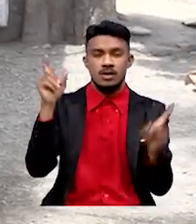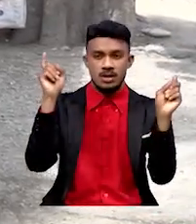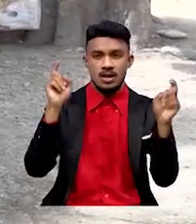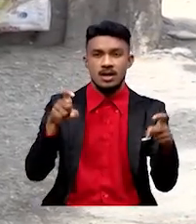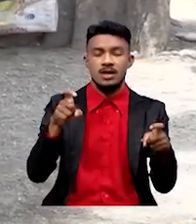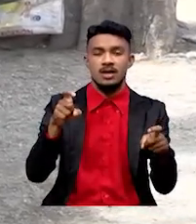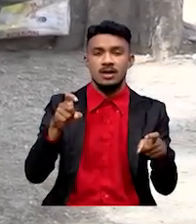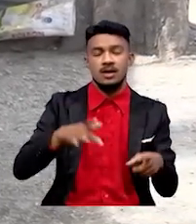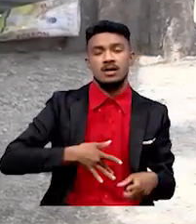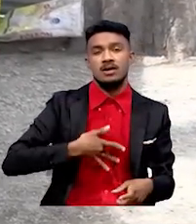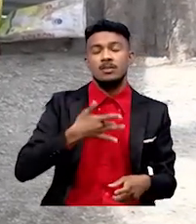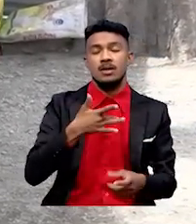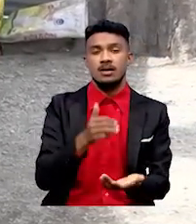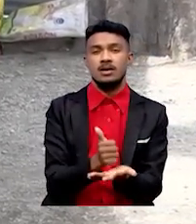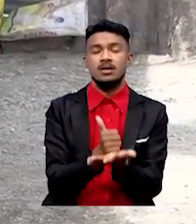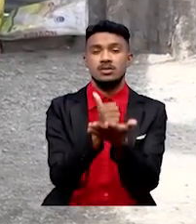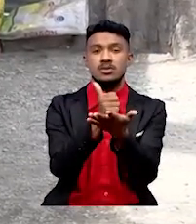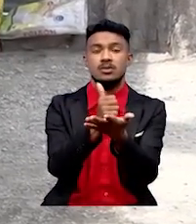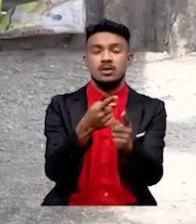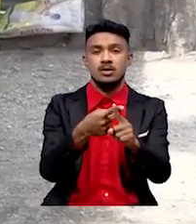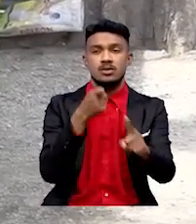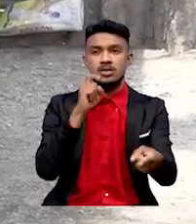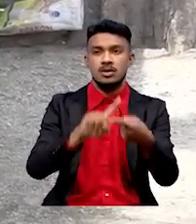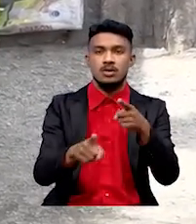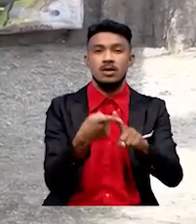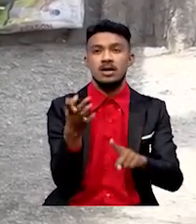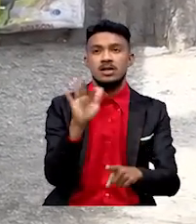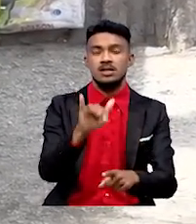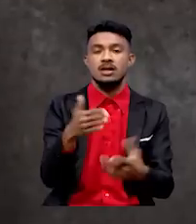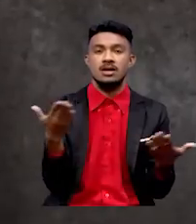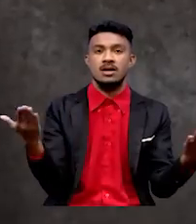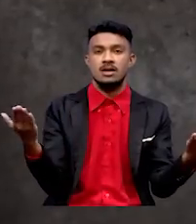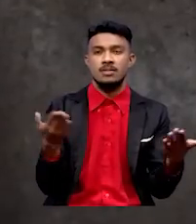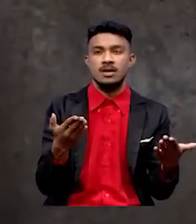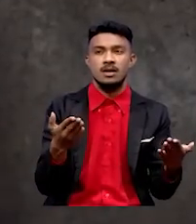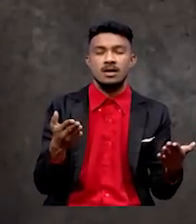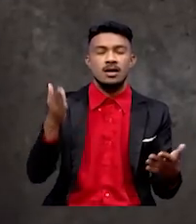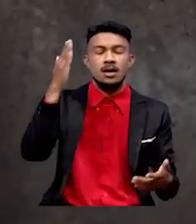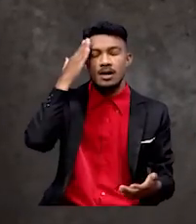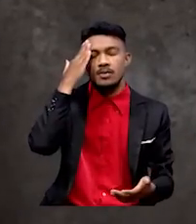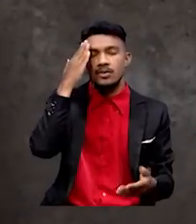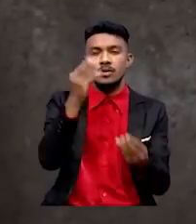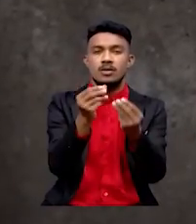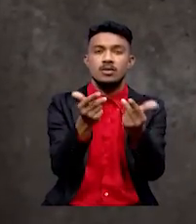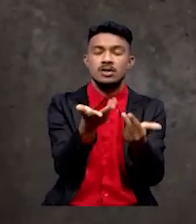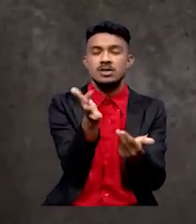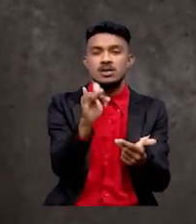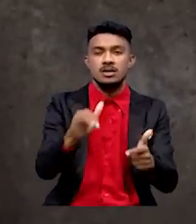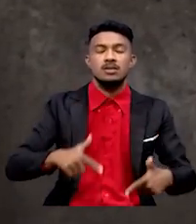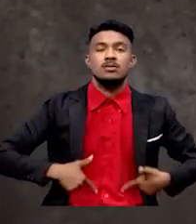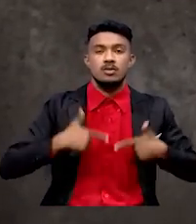de batulun husi vizinyu sira nebe si hanu inetik Sirene Moris.